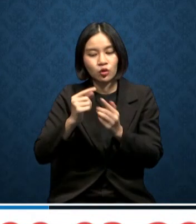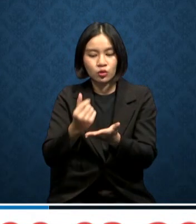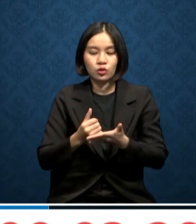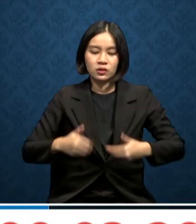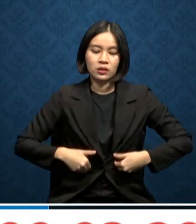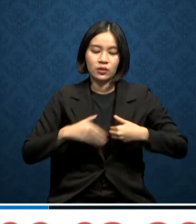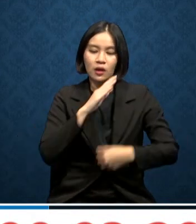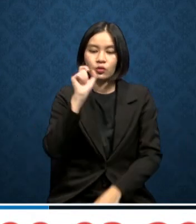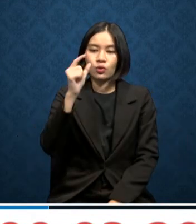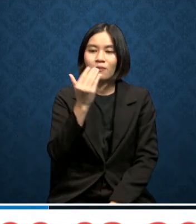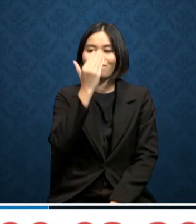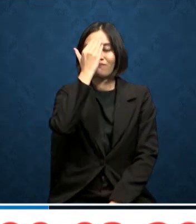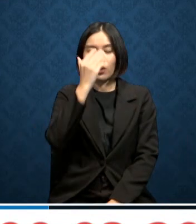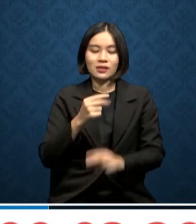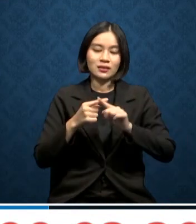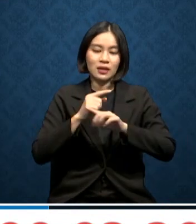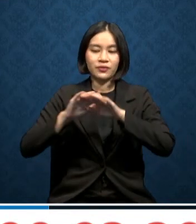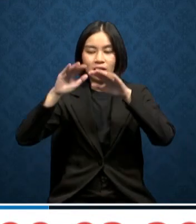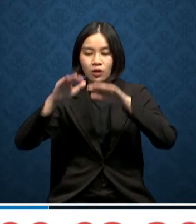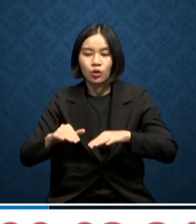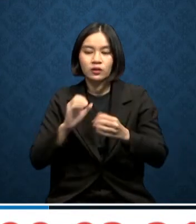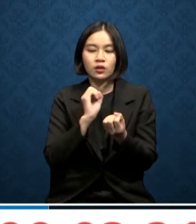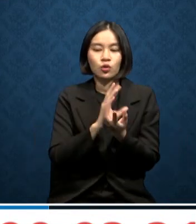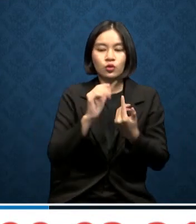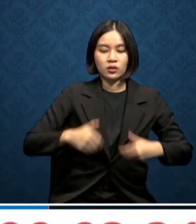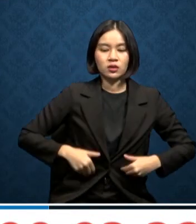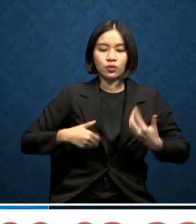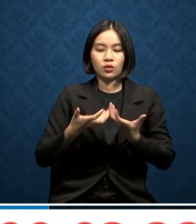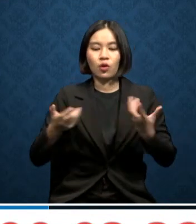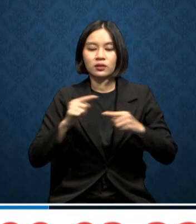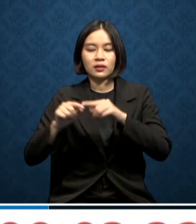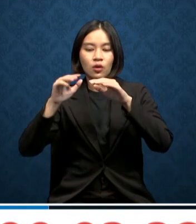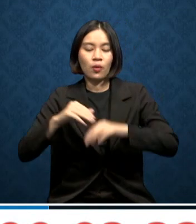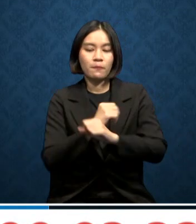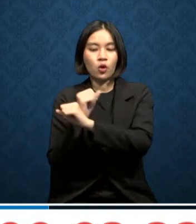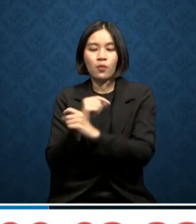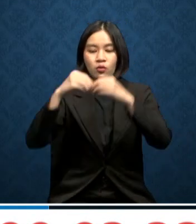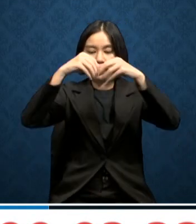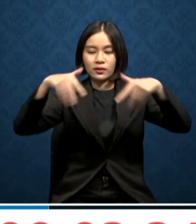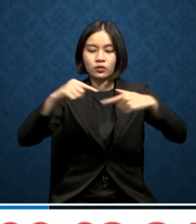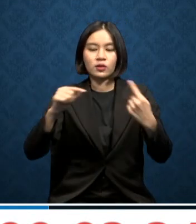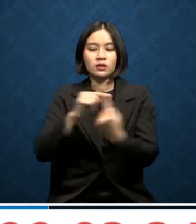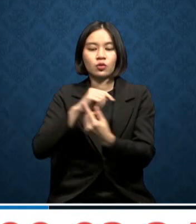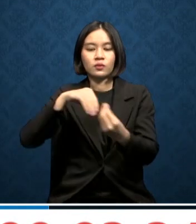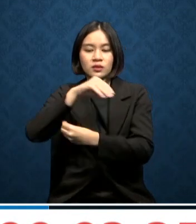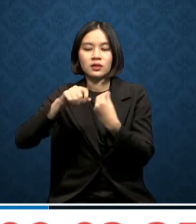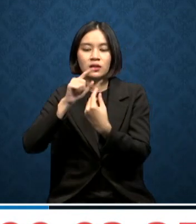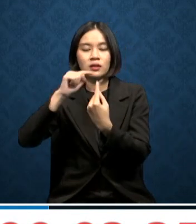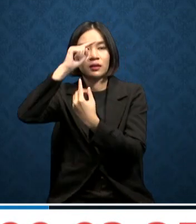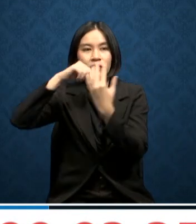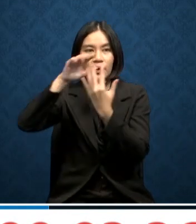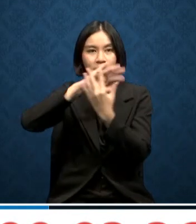กรณชุกเฉินรถกบัรเจ็บและรถความเสยหายต่ชีวตแลทรบสินรวมทั้งปกป้องคงสรางทางสงคมและเศรษฐกของประเทศ